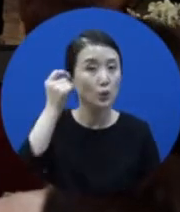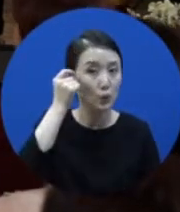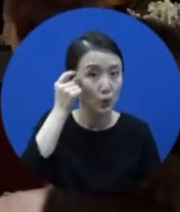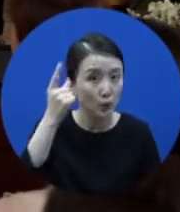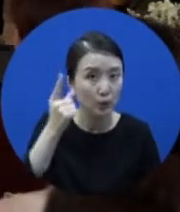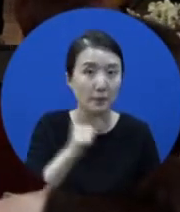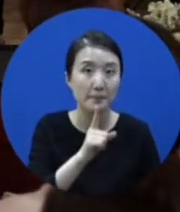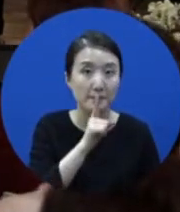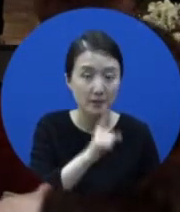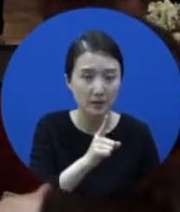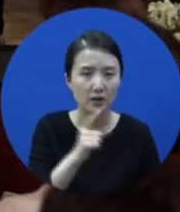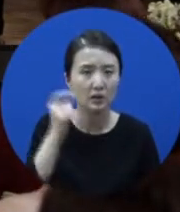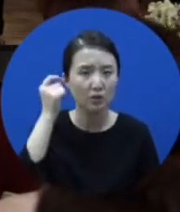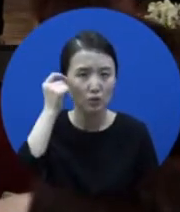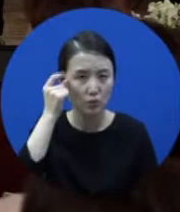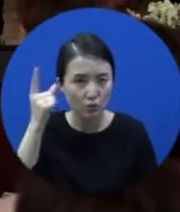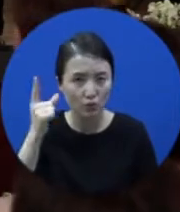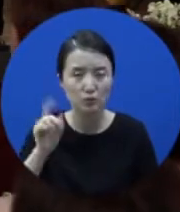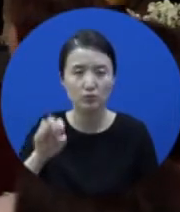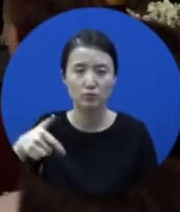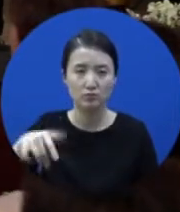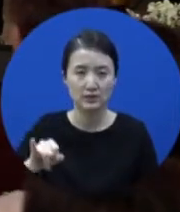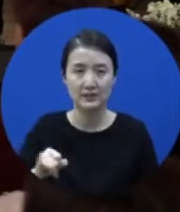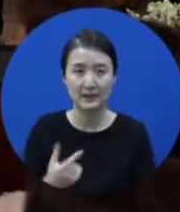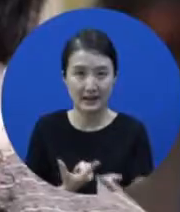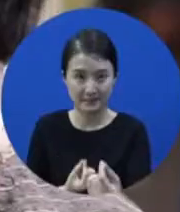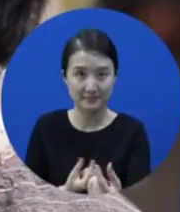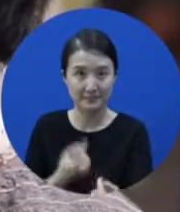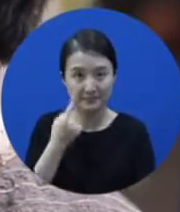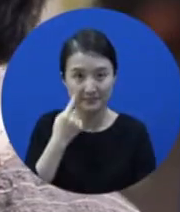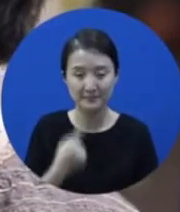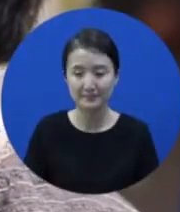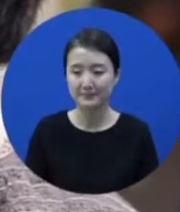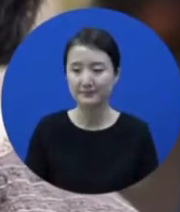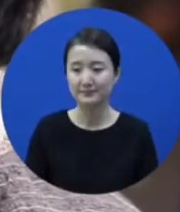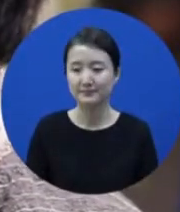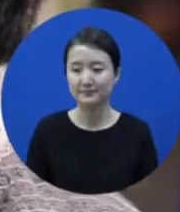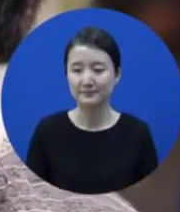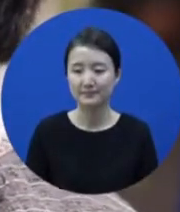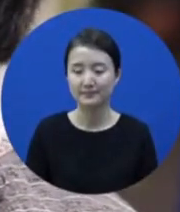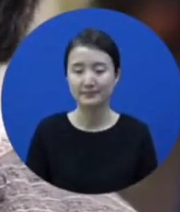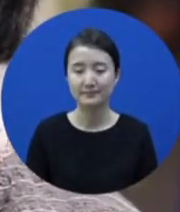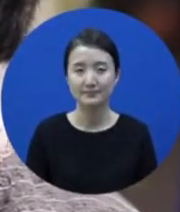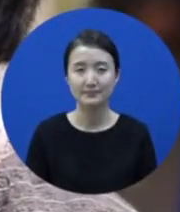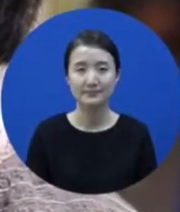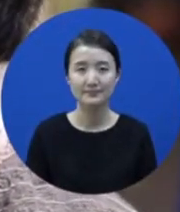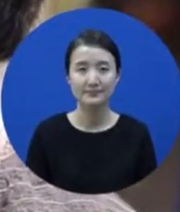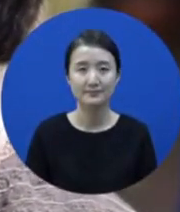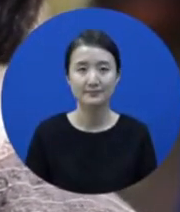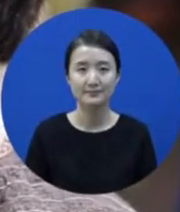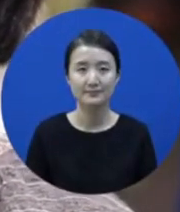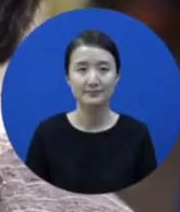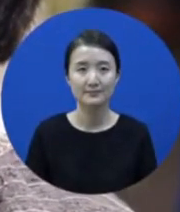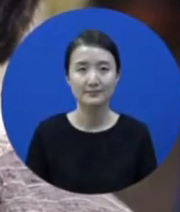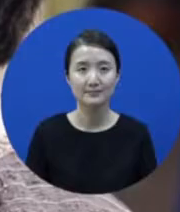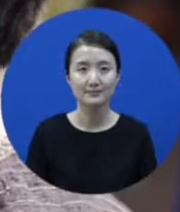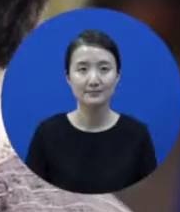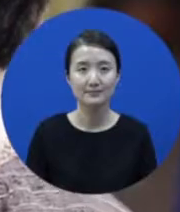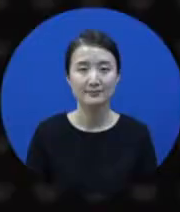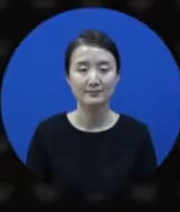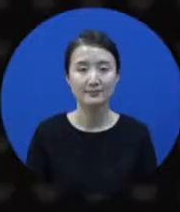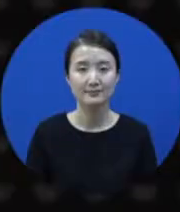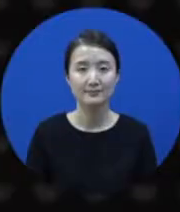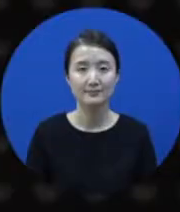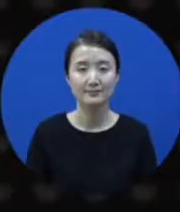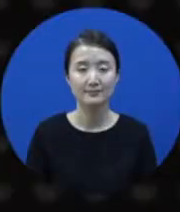훌륭한 무기입니다. 자, 한번 따라해 보실까요? 훌륭한 말은 훌륭한 무기입니다. 네.